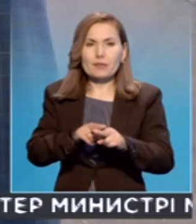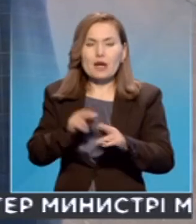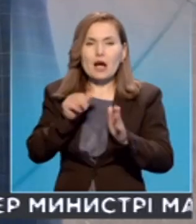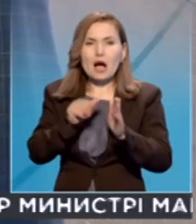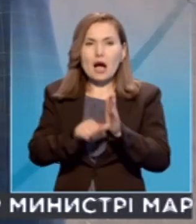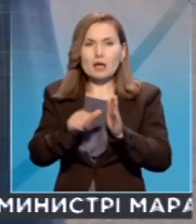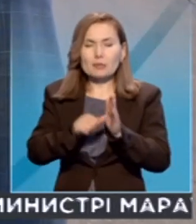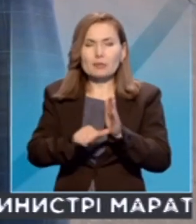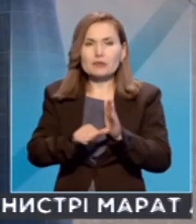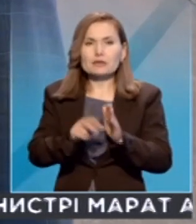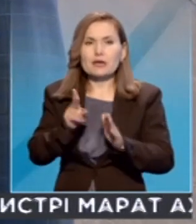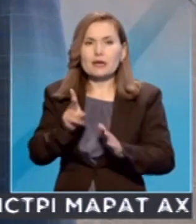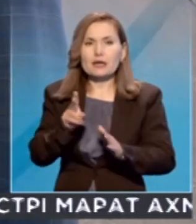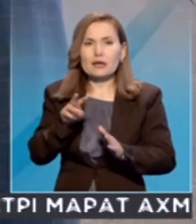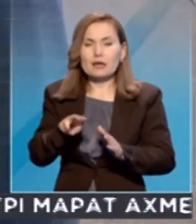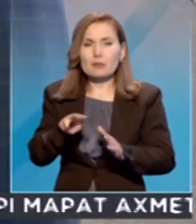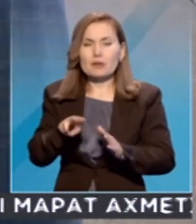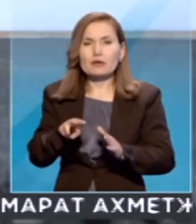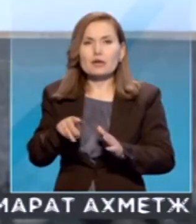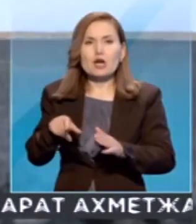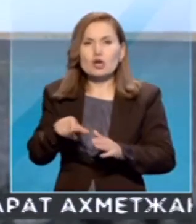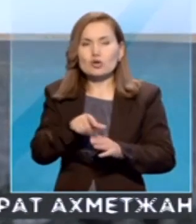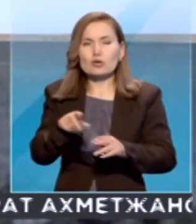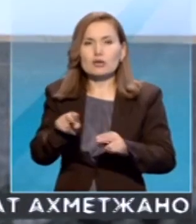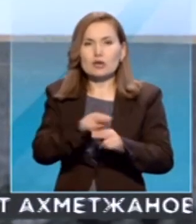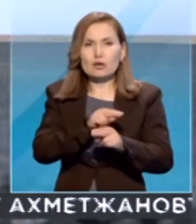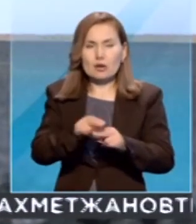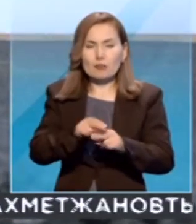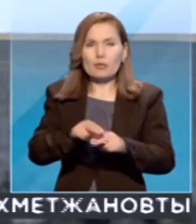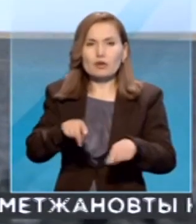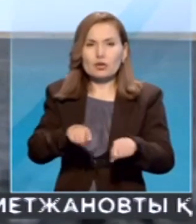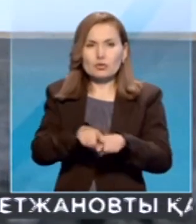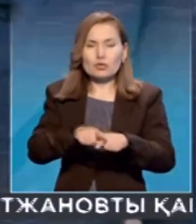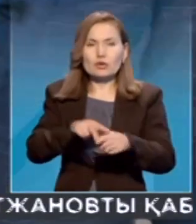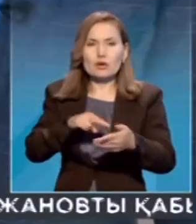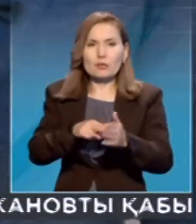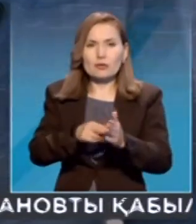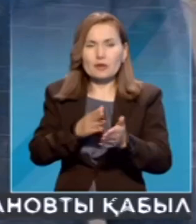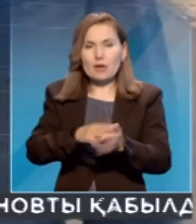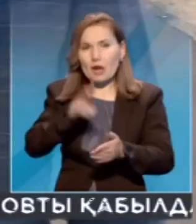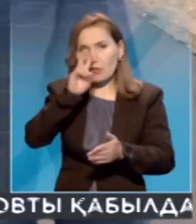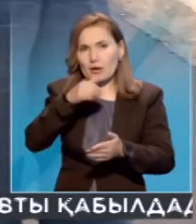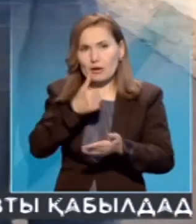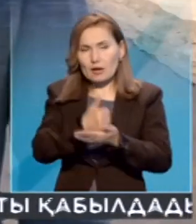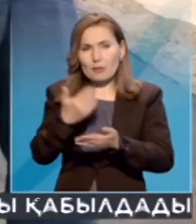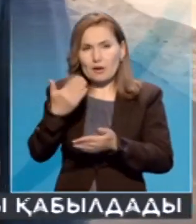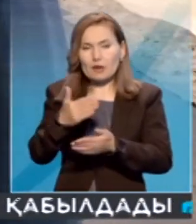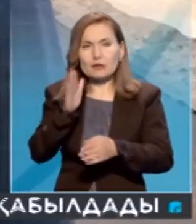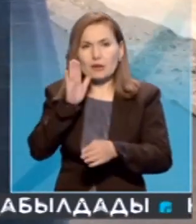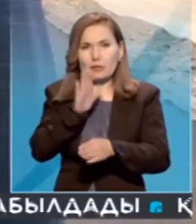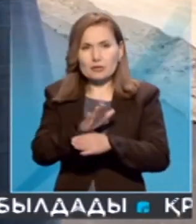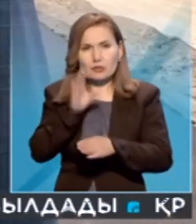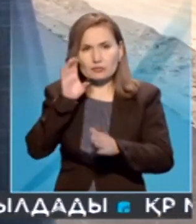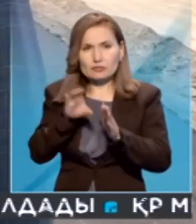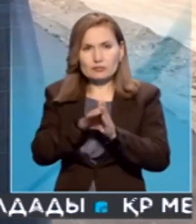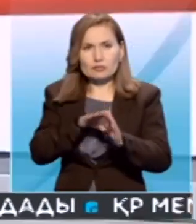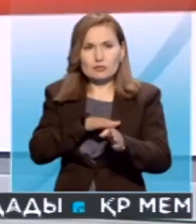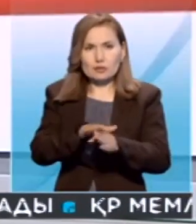шақырым жолдарды келесі жылы толығымен бітіреміз деп ойлаймыз. Мемлекет басшысының тапсырмасы толығымен